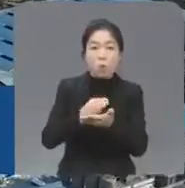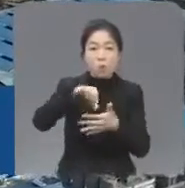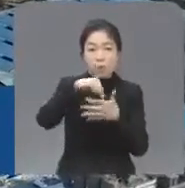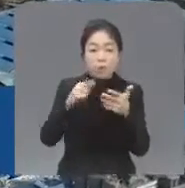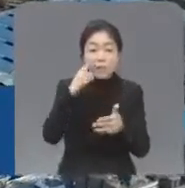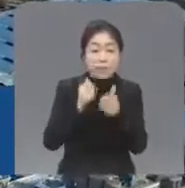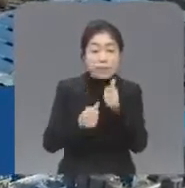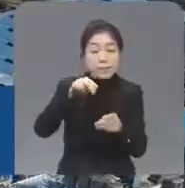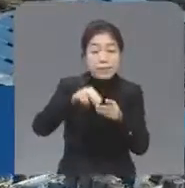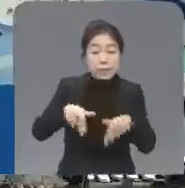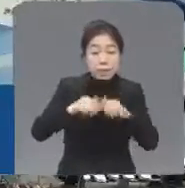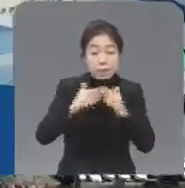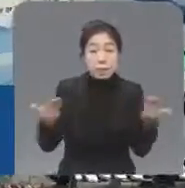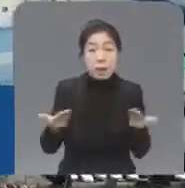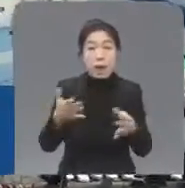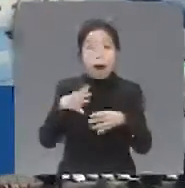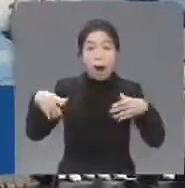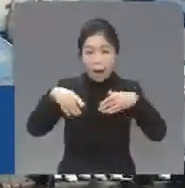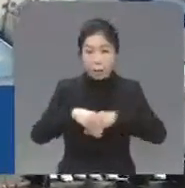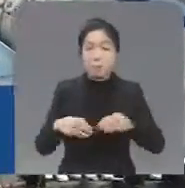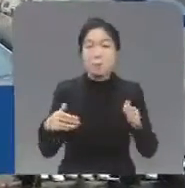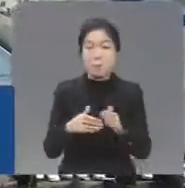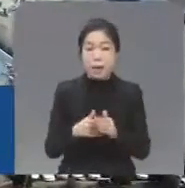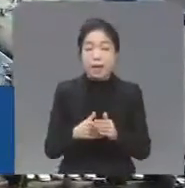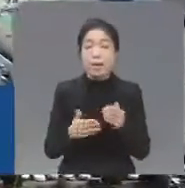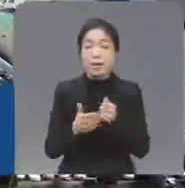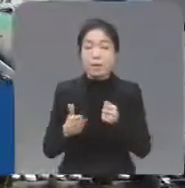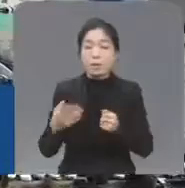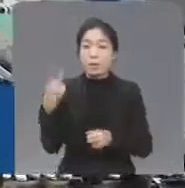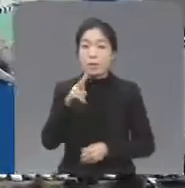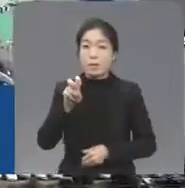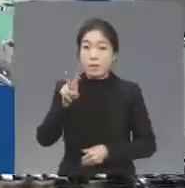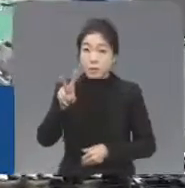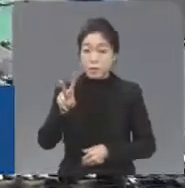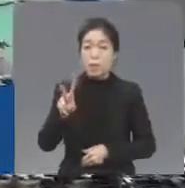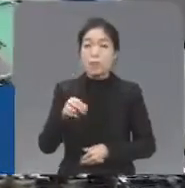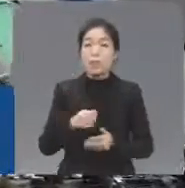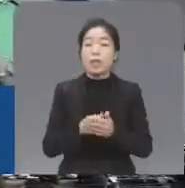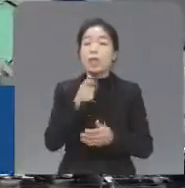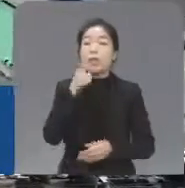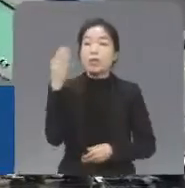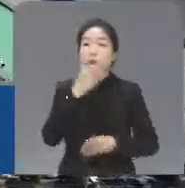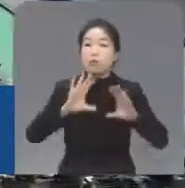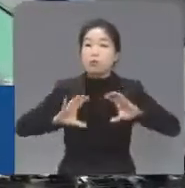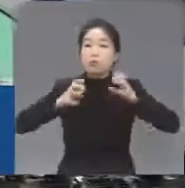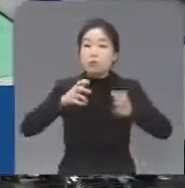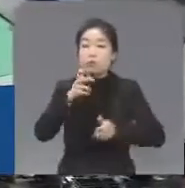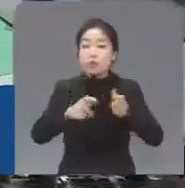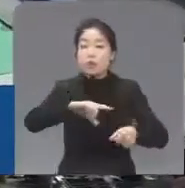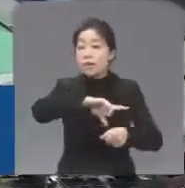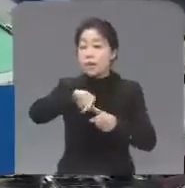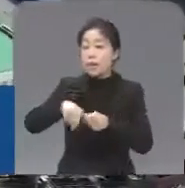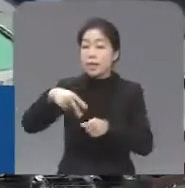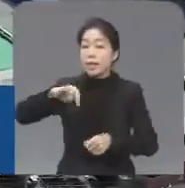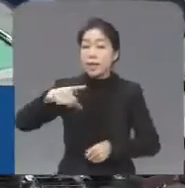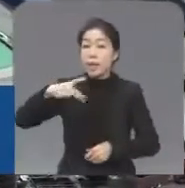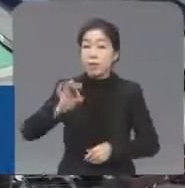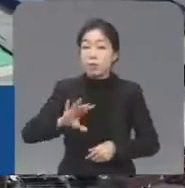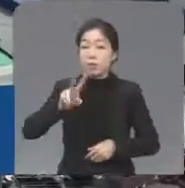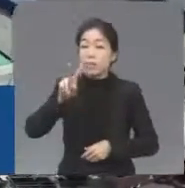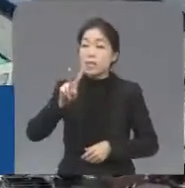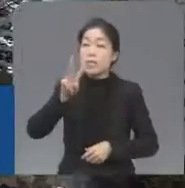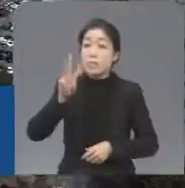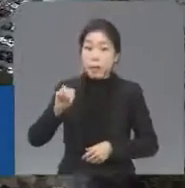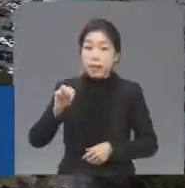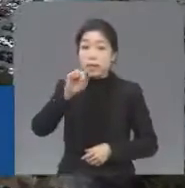실증센터 설립에 업무 협약을 맺었습니다. 이에 따라 오는 2022년 여수 국가산단 인근 삼동지구 2만 제곱미터